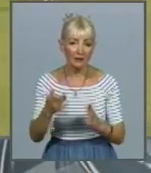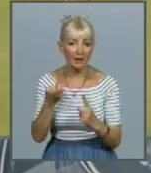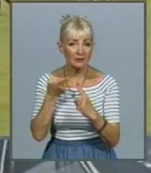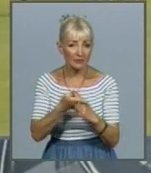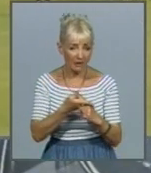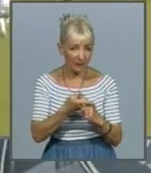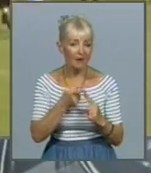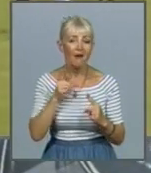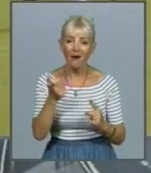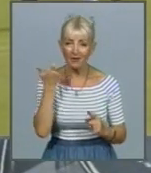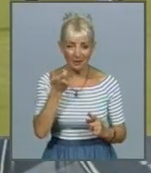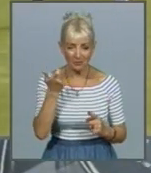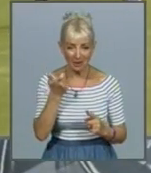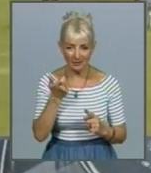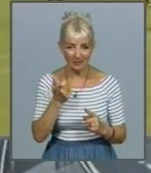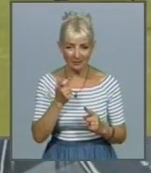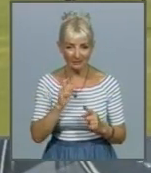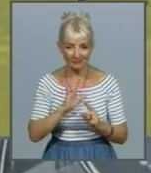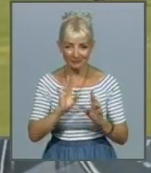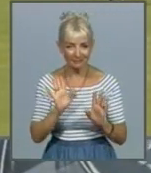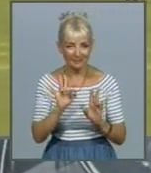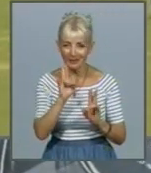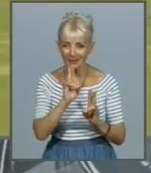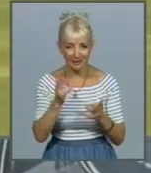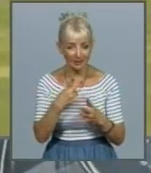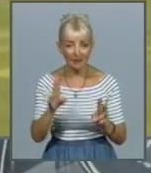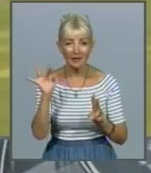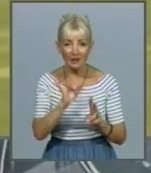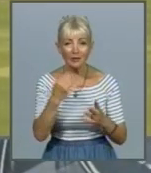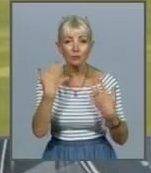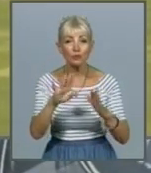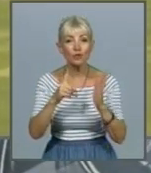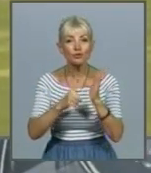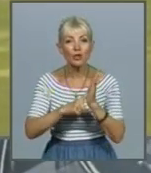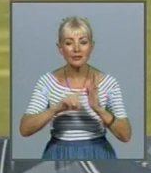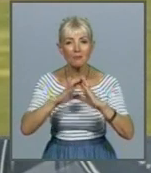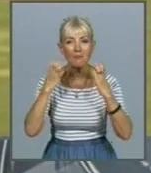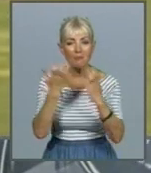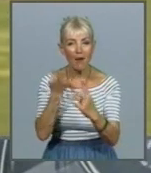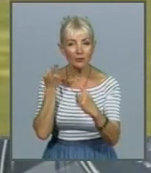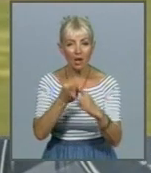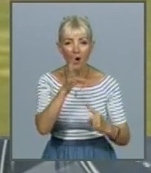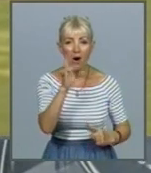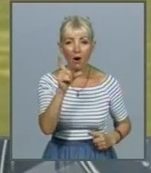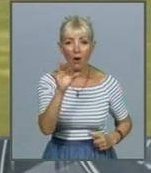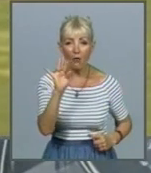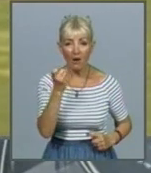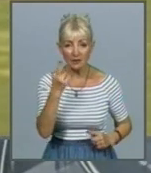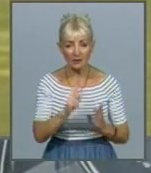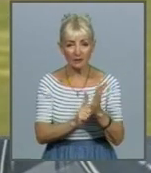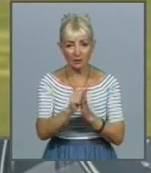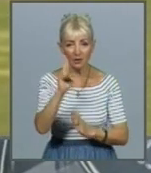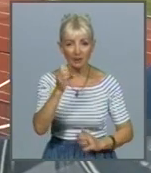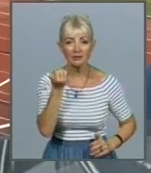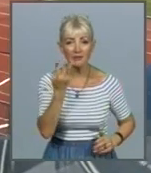харьковчанки не стали уже в первом тайме отгрузили местной команде шесть мечей надежда хованская положило начало разгрому на